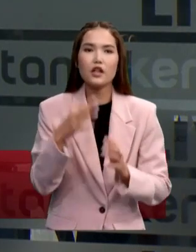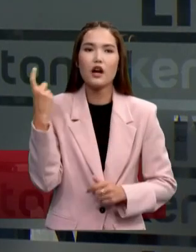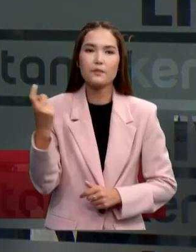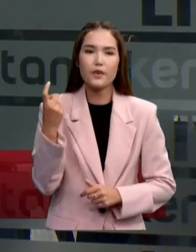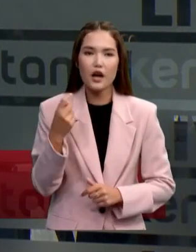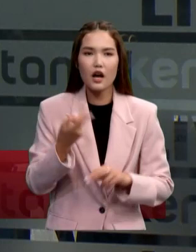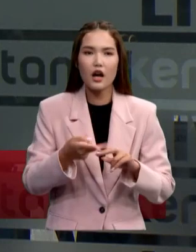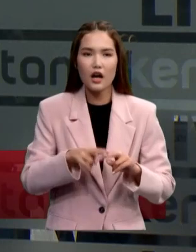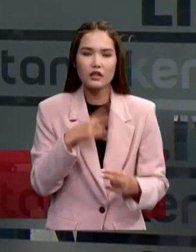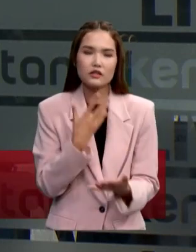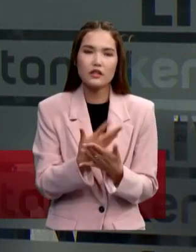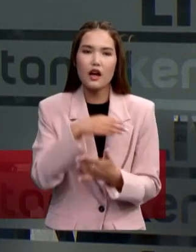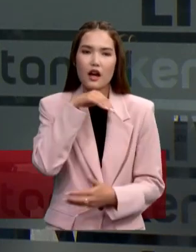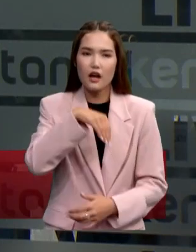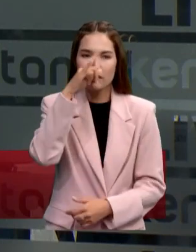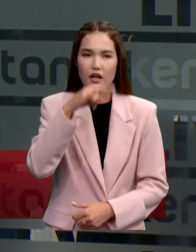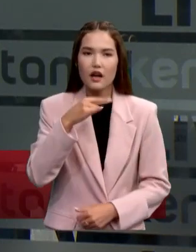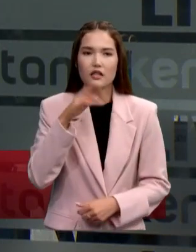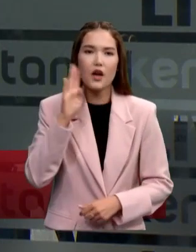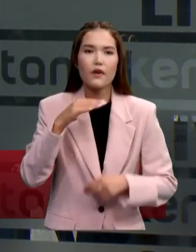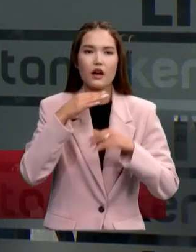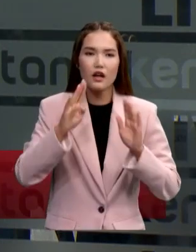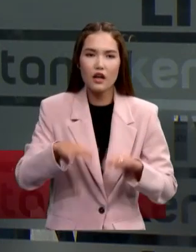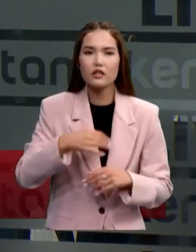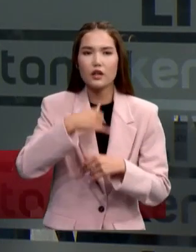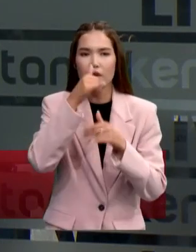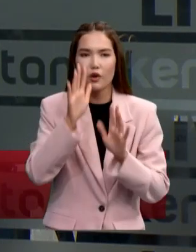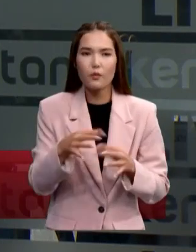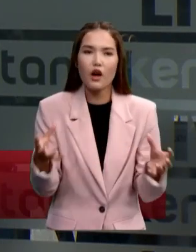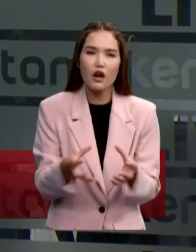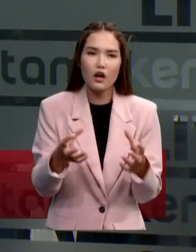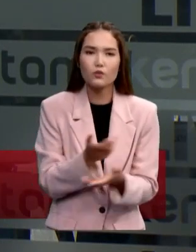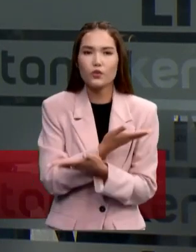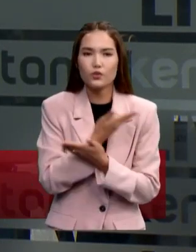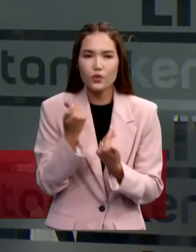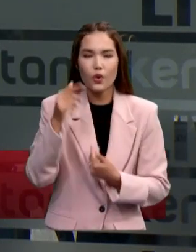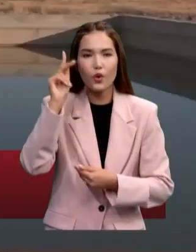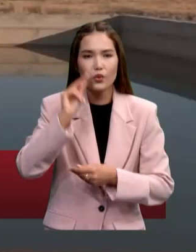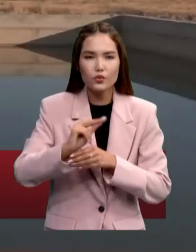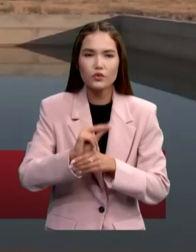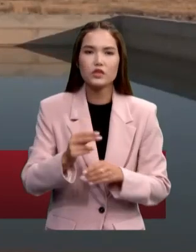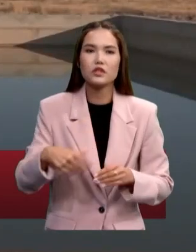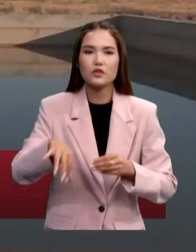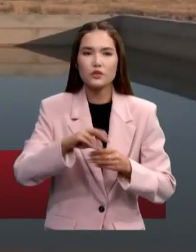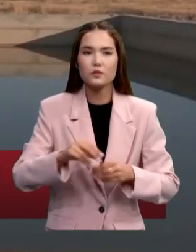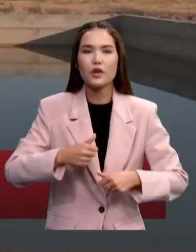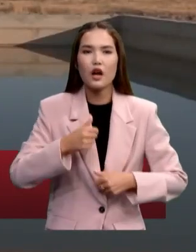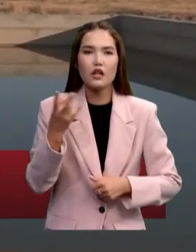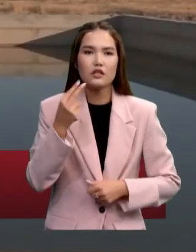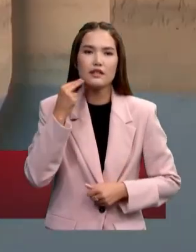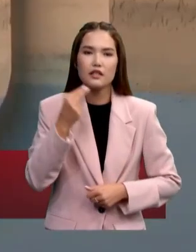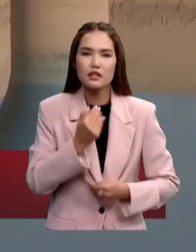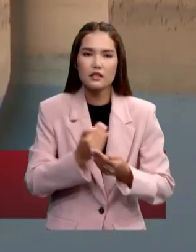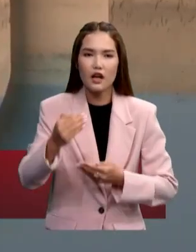Хотя, по мнению экспертов, в Казахстане воды достаточно, только мы не можем ее экономить. Учиться, судя по всему, будем у китайцев. Казахстан